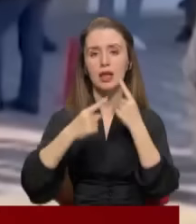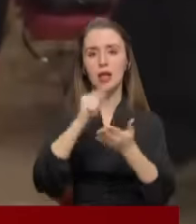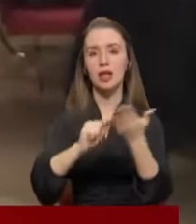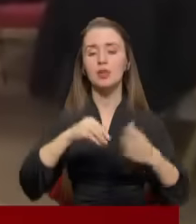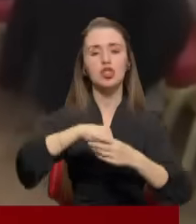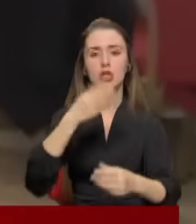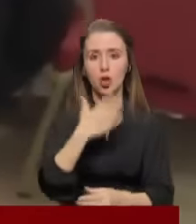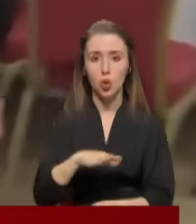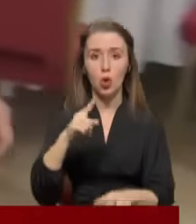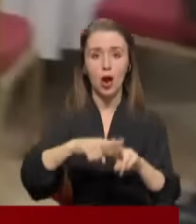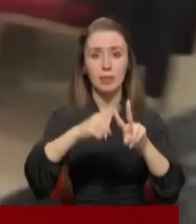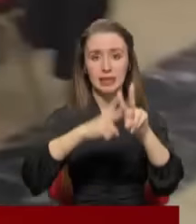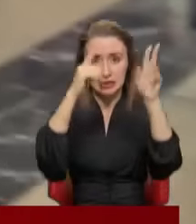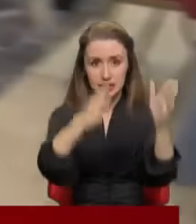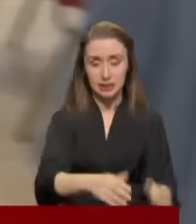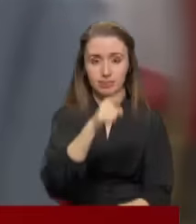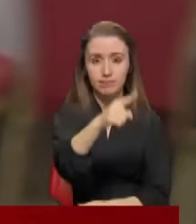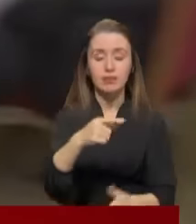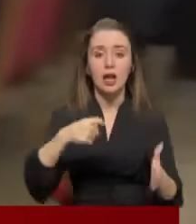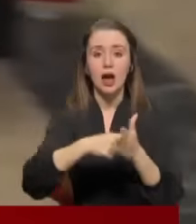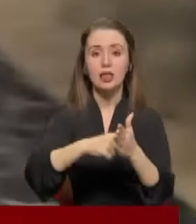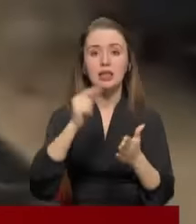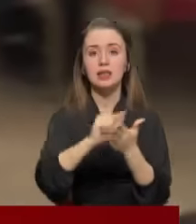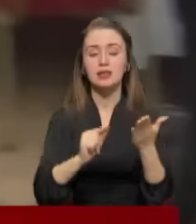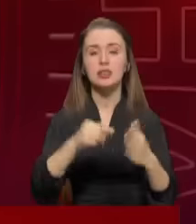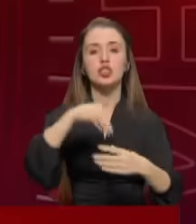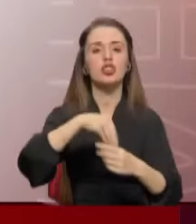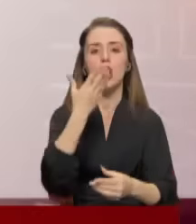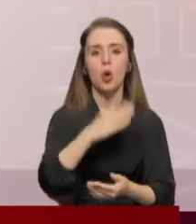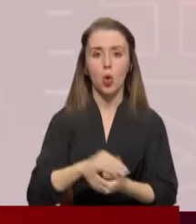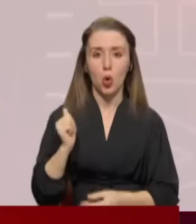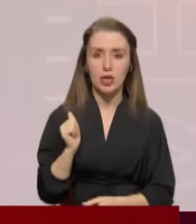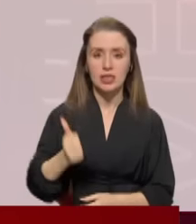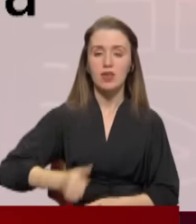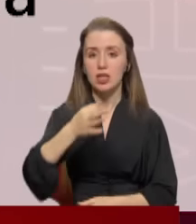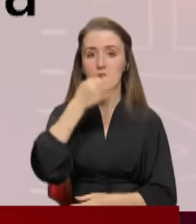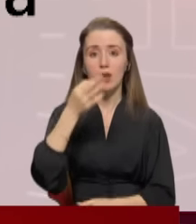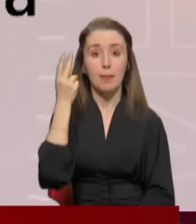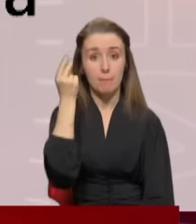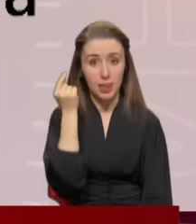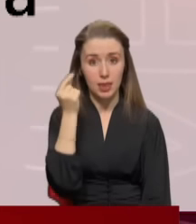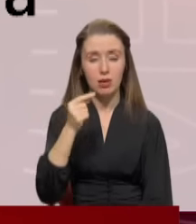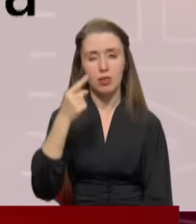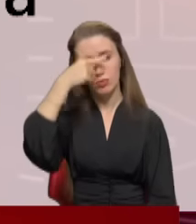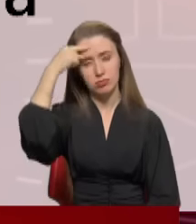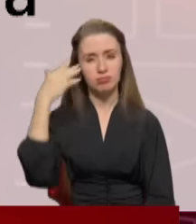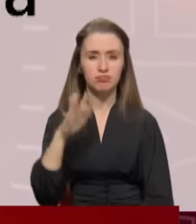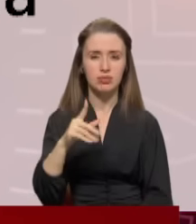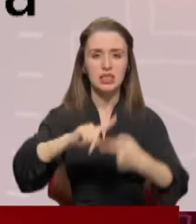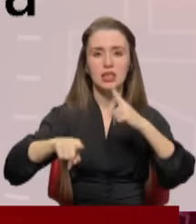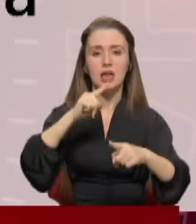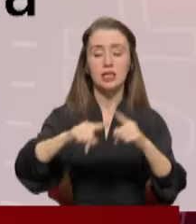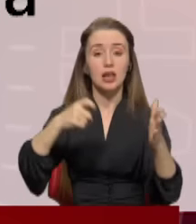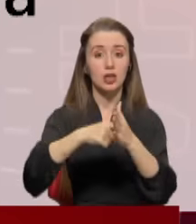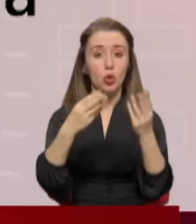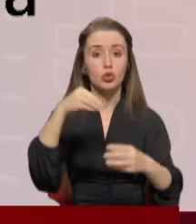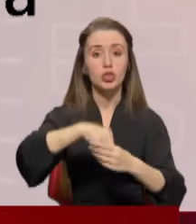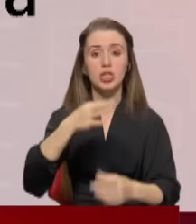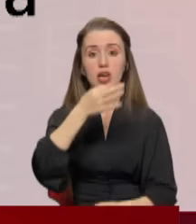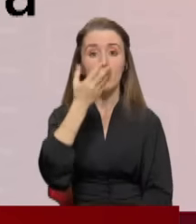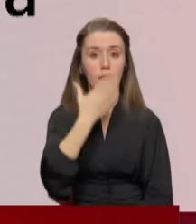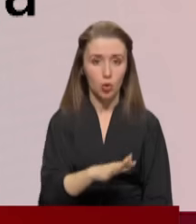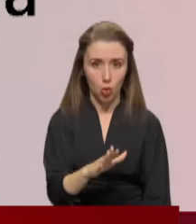almadı. Ahmet Yiğit Yıldırım'ın ismi de iddianamede geçmedi. Savcılık ifademi unutmuş. Muhtemelen siyasilerin ismi geçtiği için ifadem